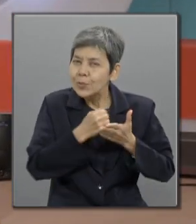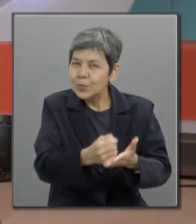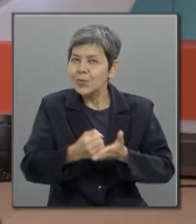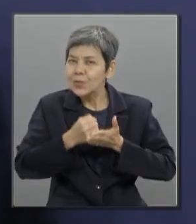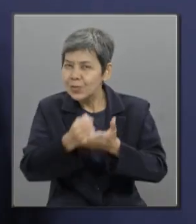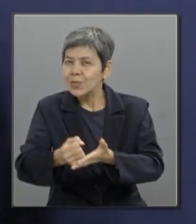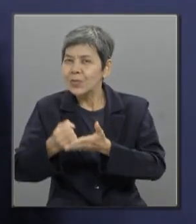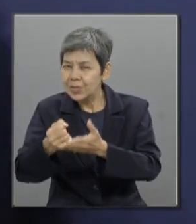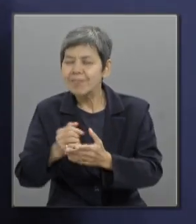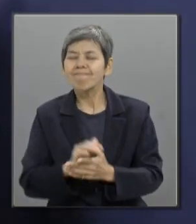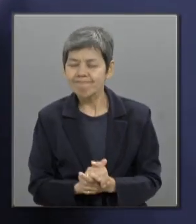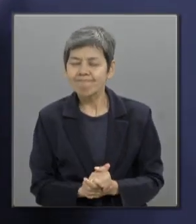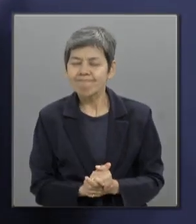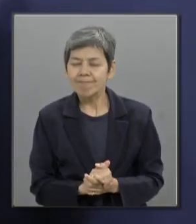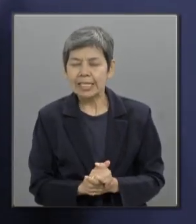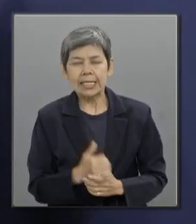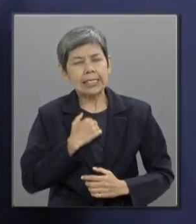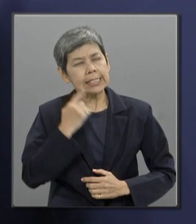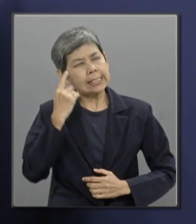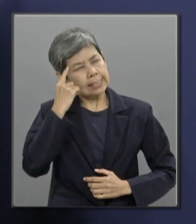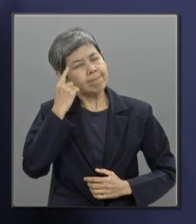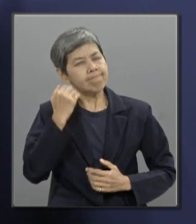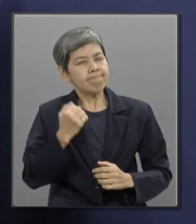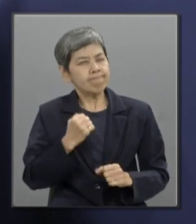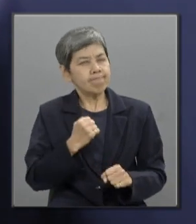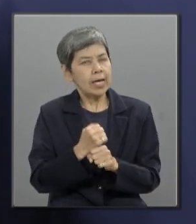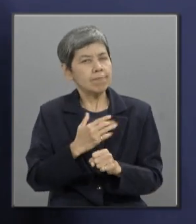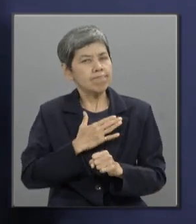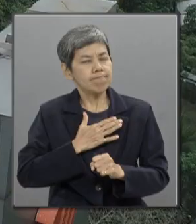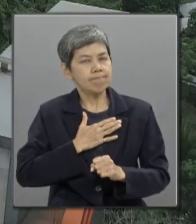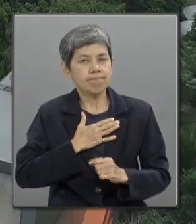นะครับอันนั้นก็จะเป็นหน้าที่จะเป็นหน้าที